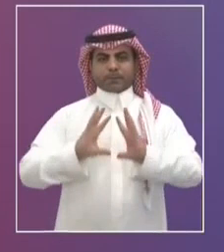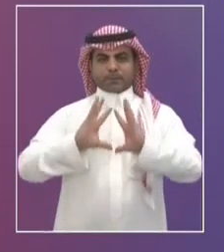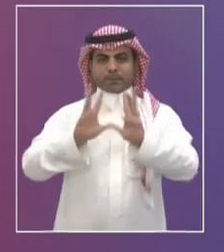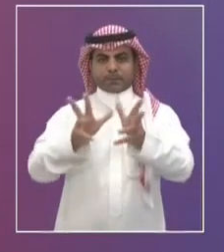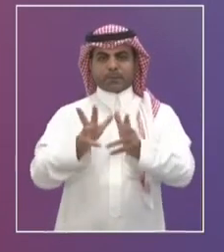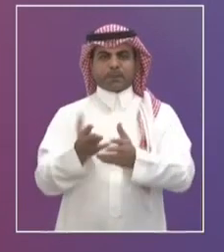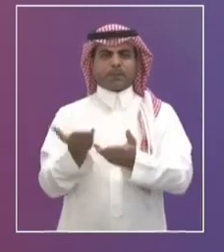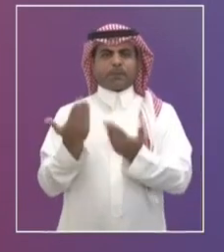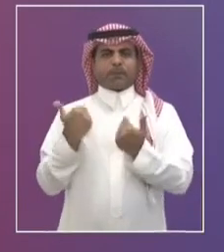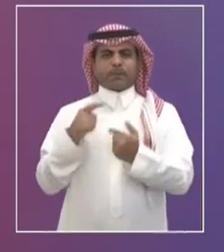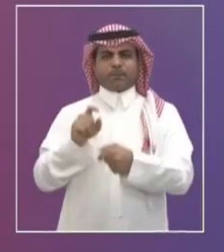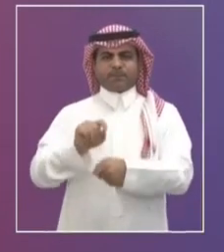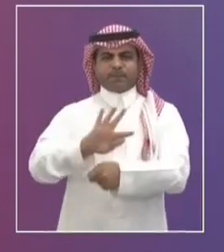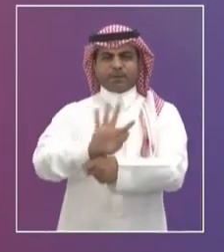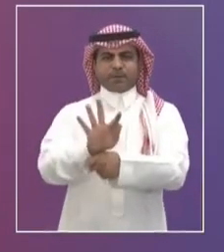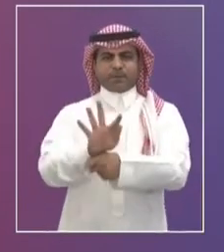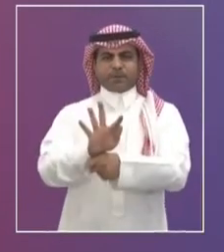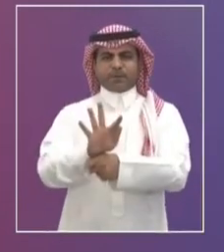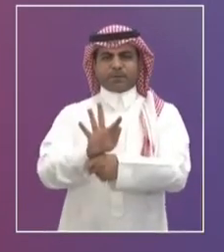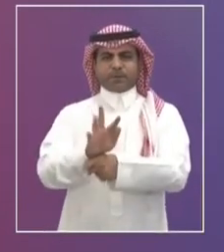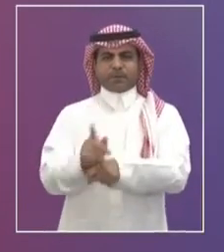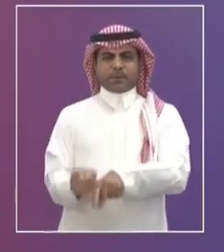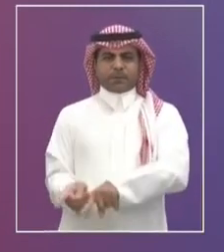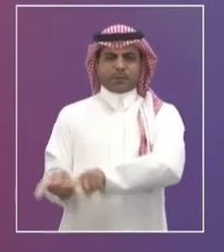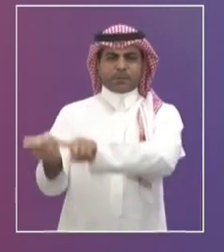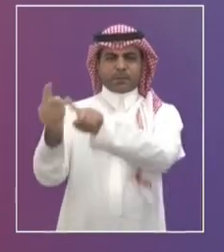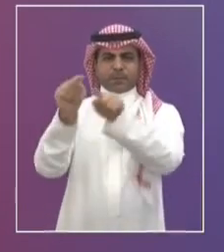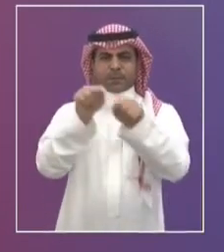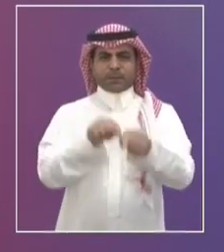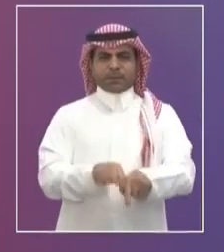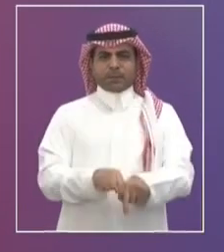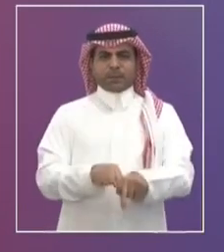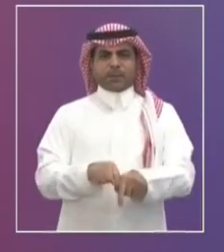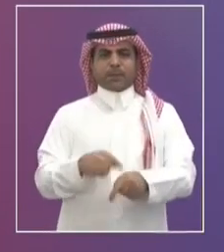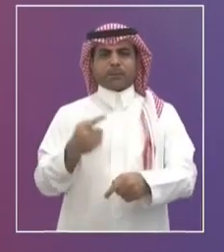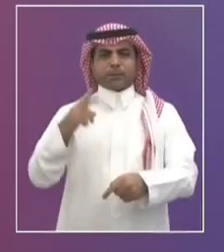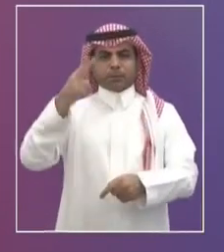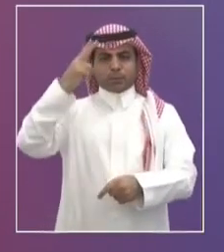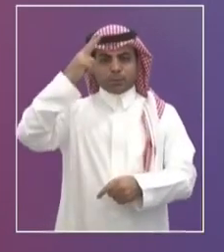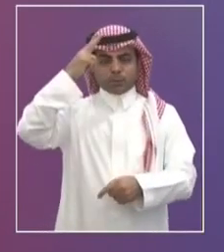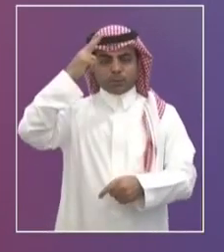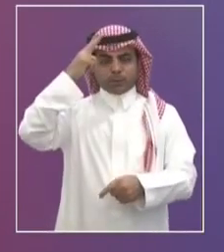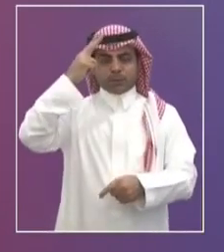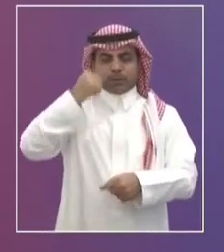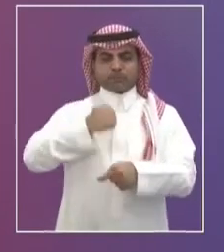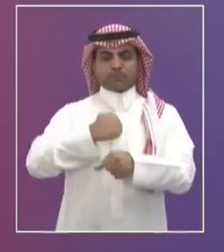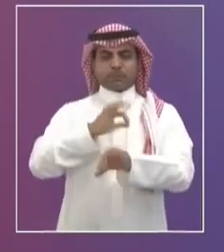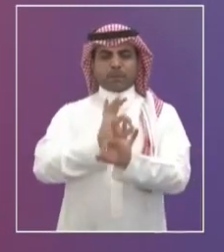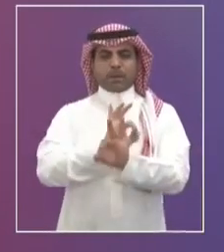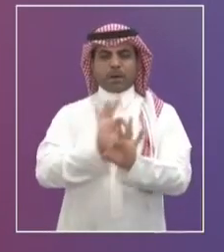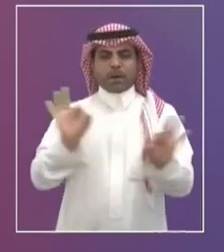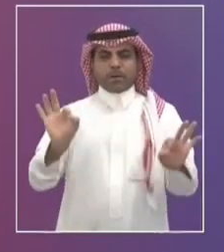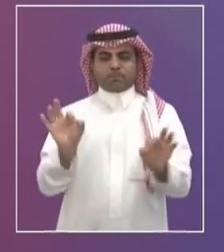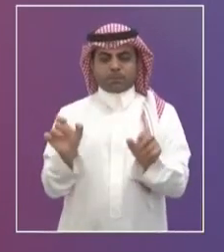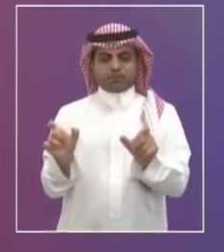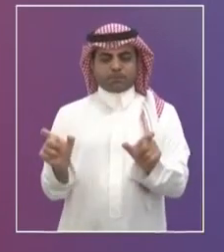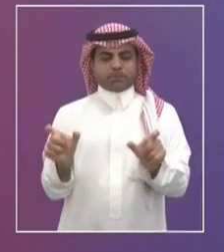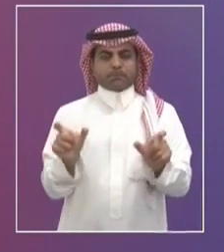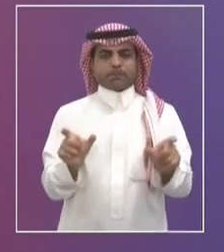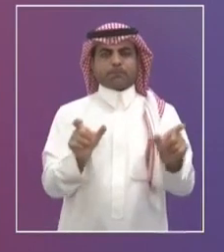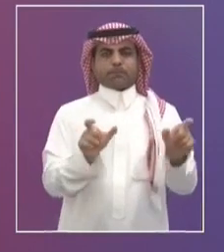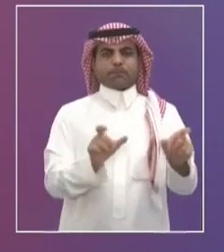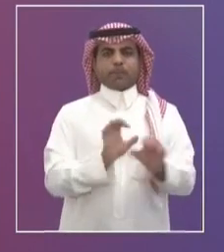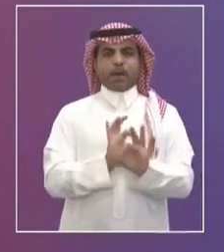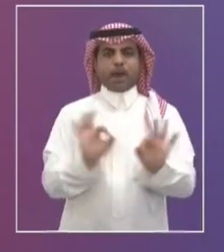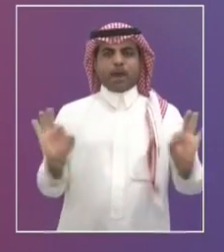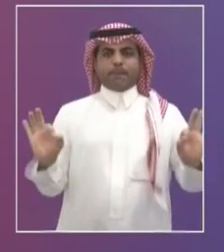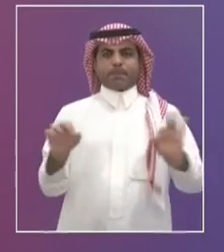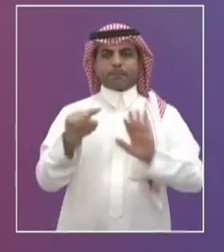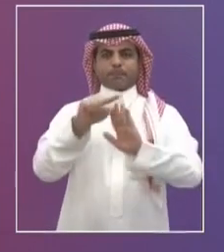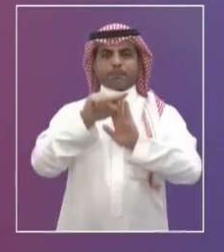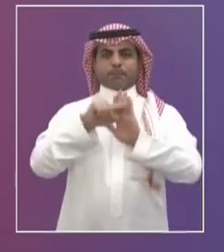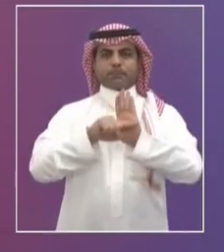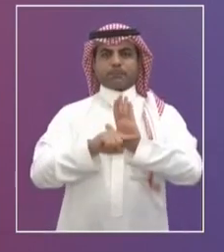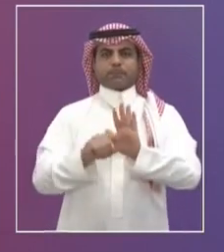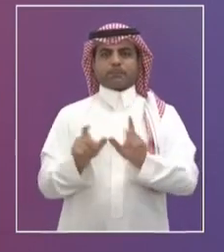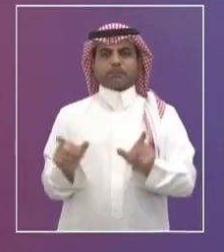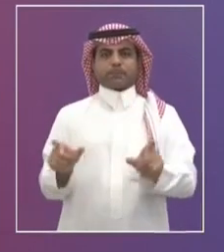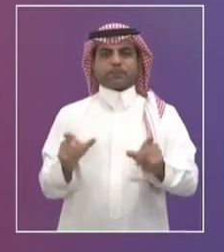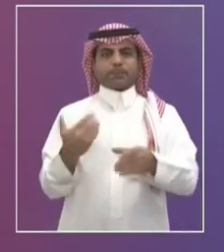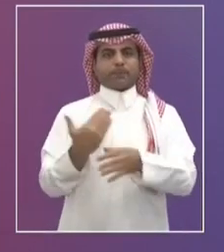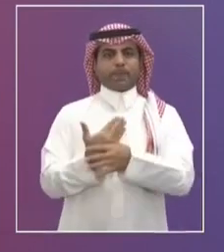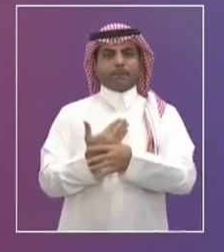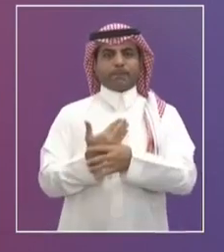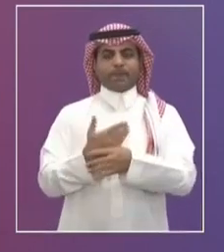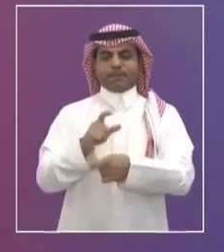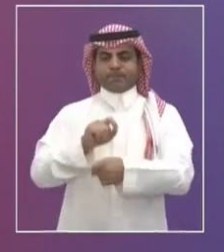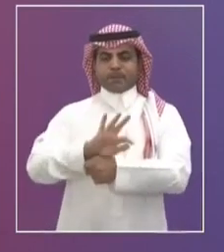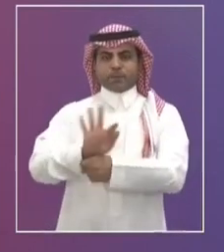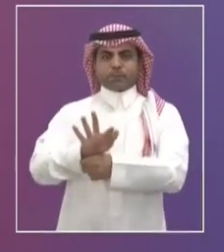منذ بداية جائحة كورونا اتخذت المملكة العربية السعودية إجراءات متعددة لمواجهة